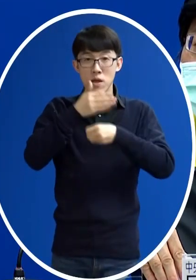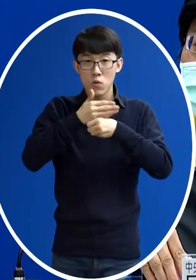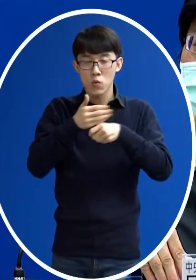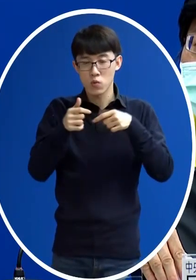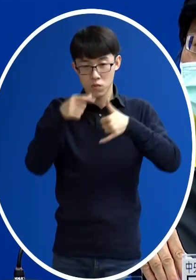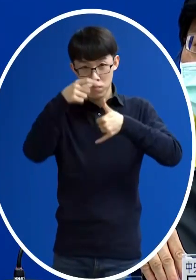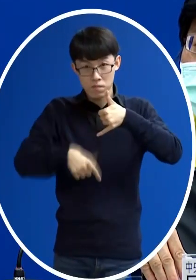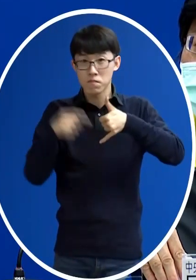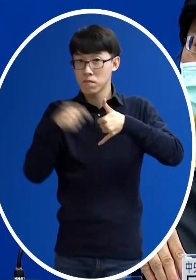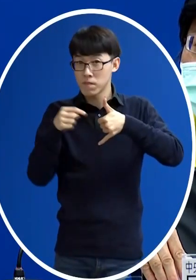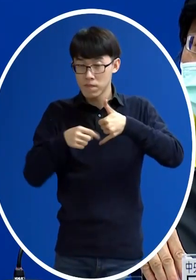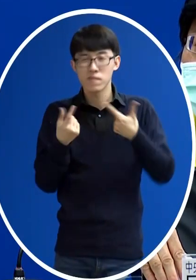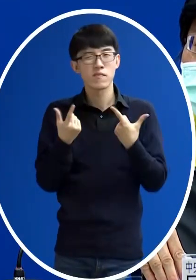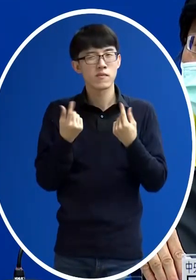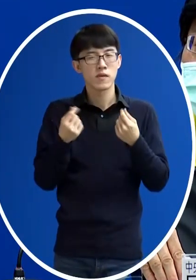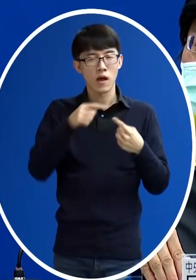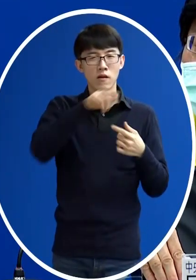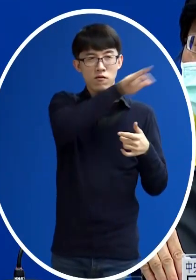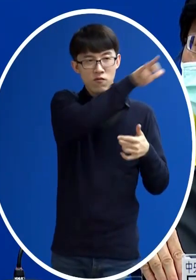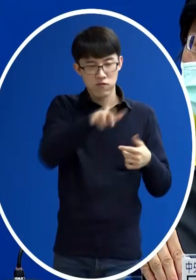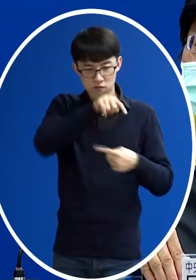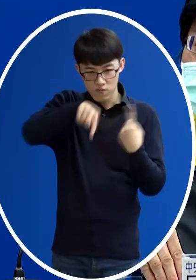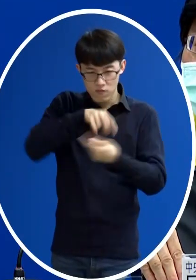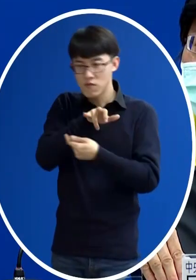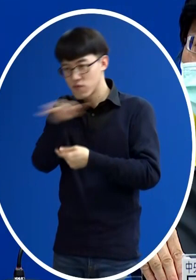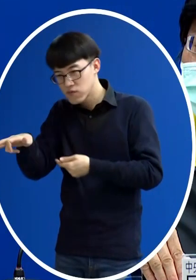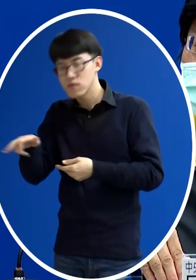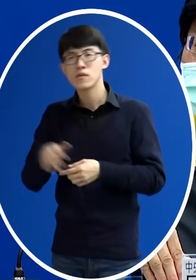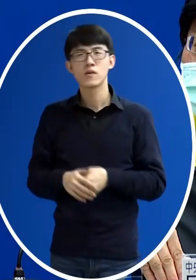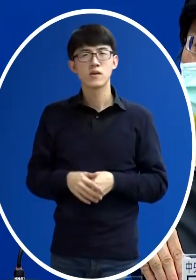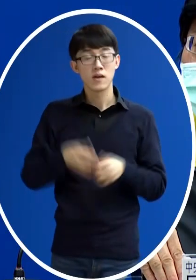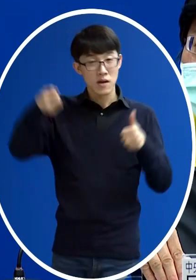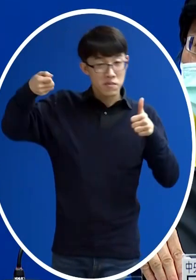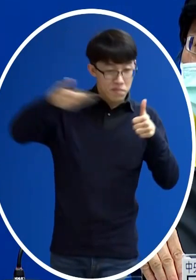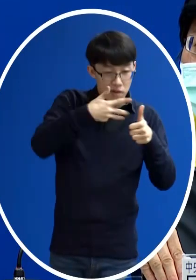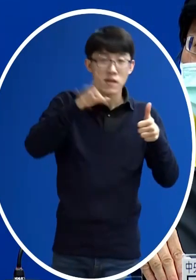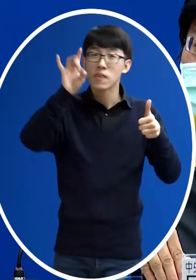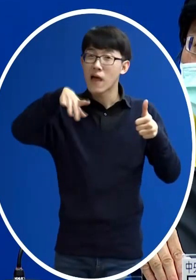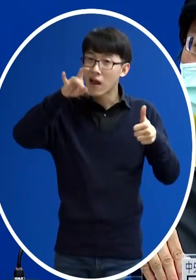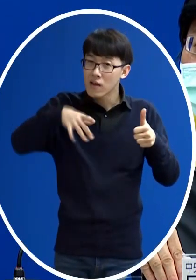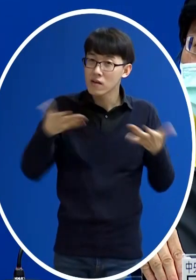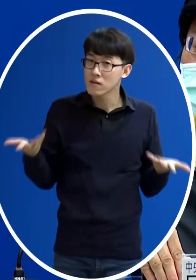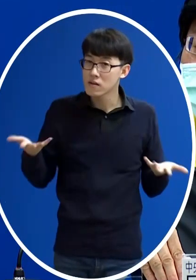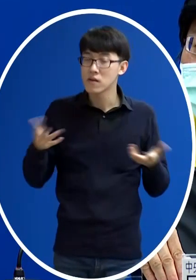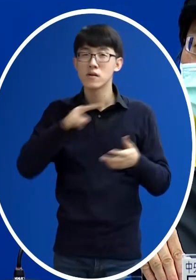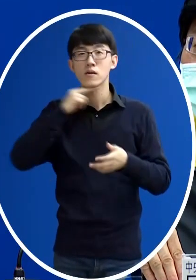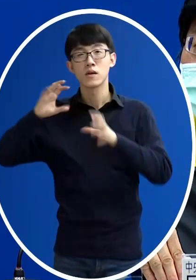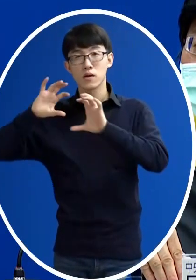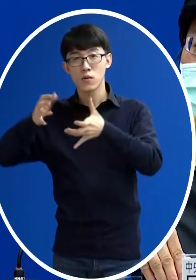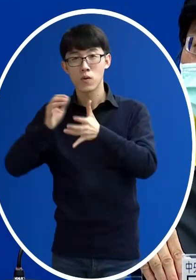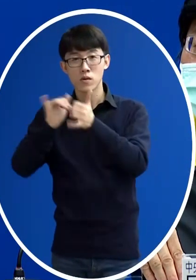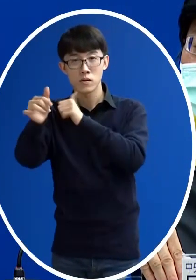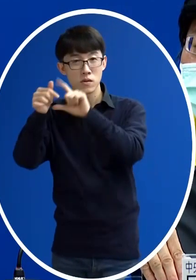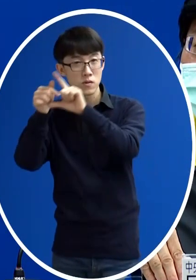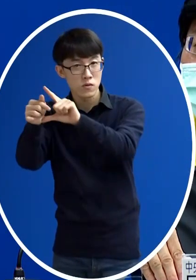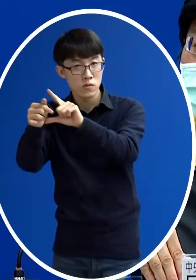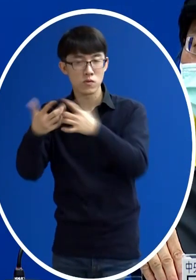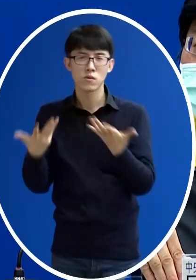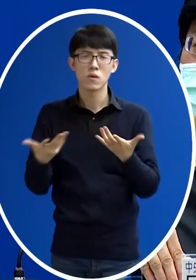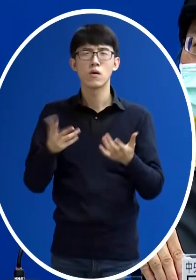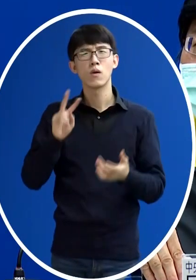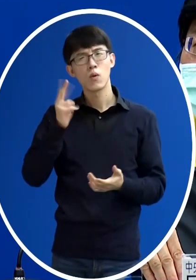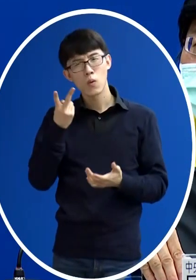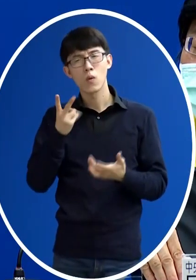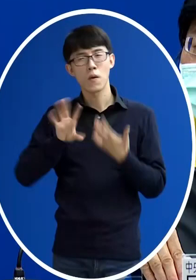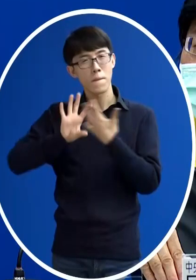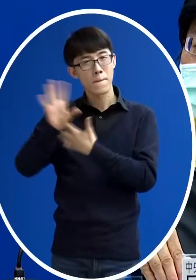哦，所以到底这个感染地是不是确实是在英国的社区，还是说是因为大型聚会有其他相